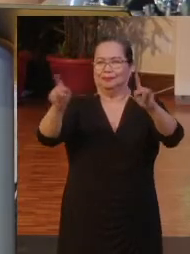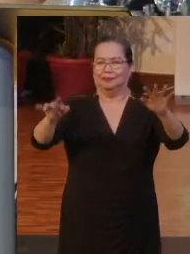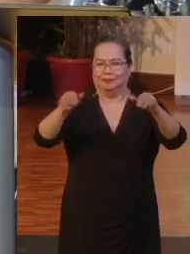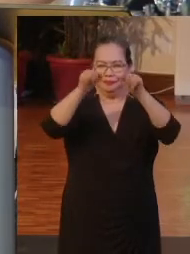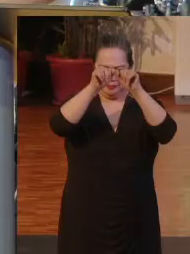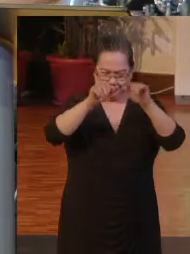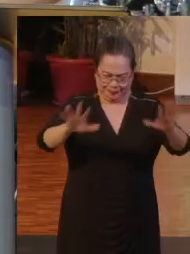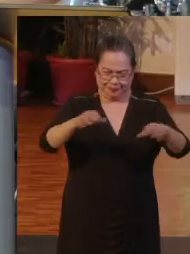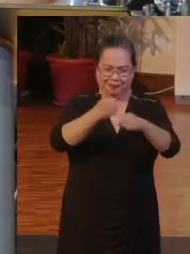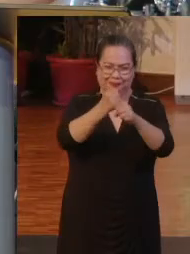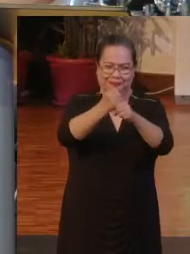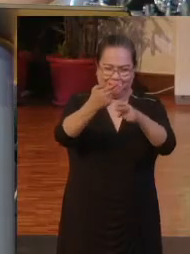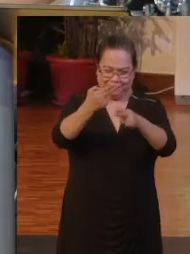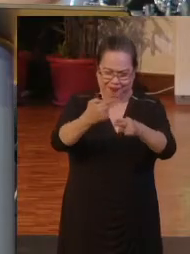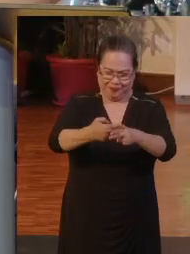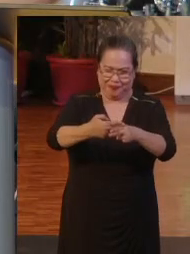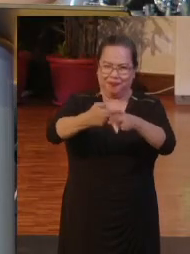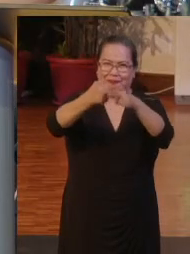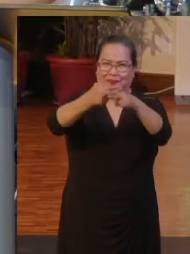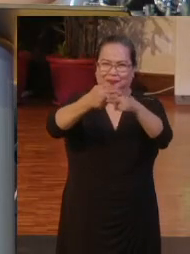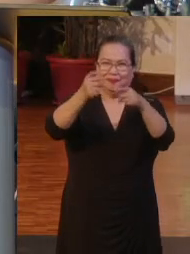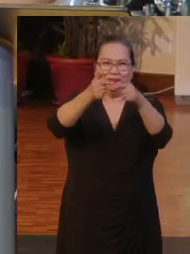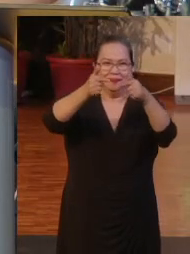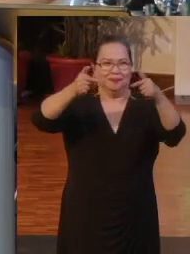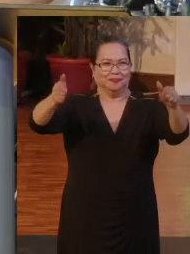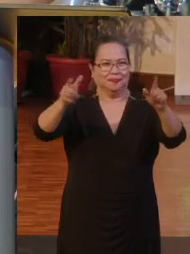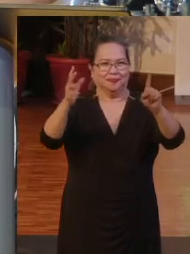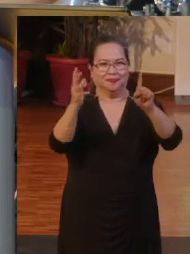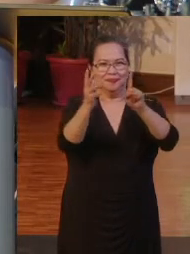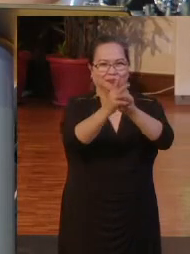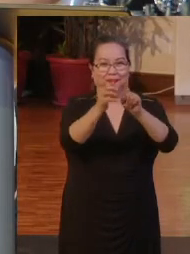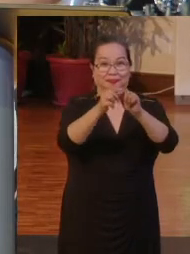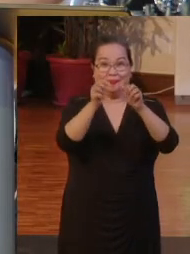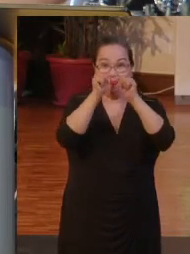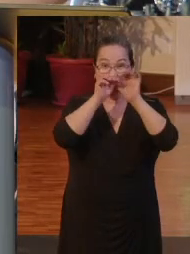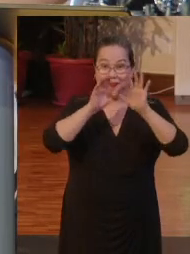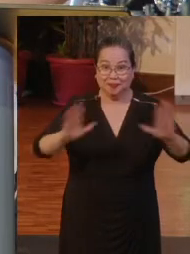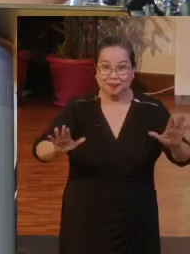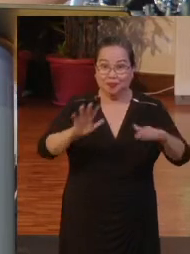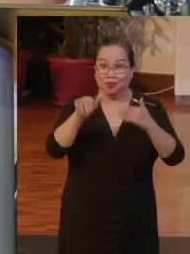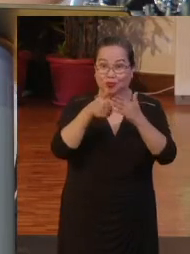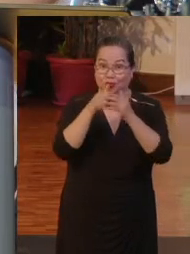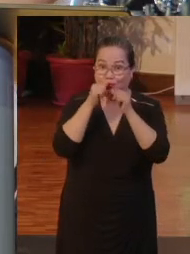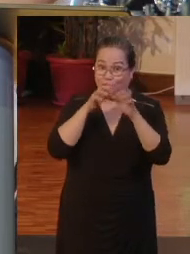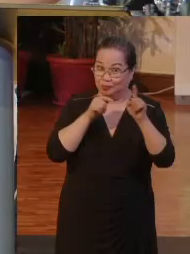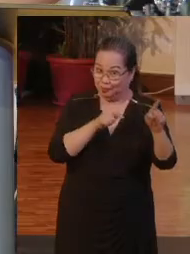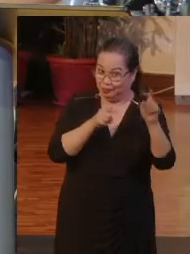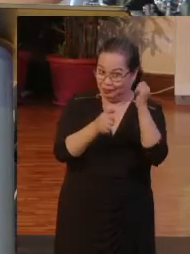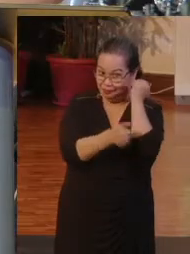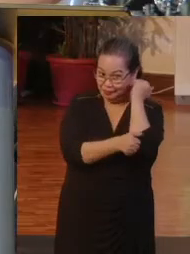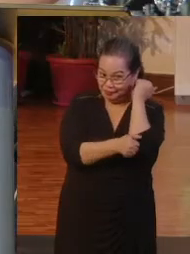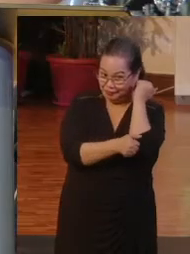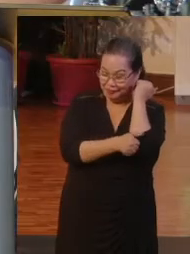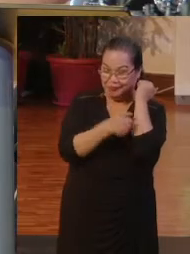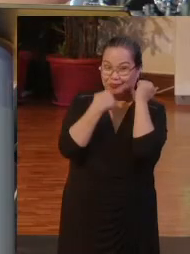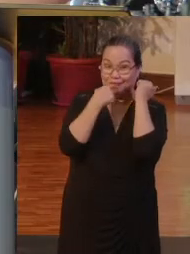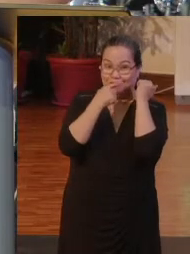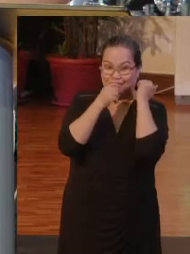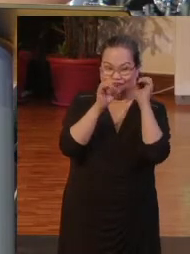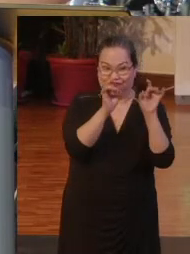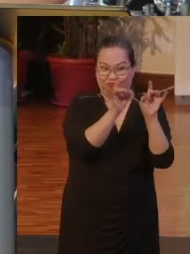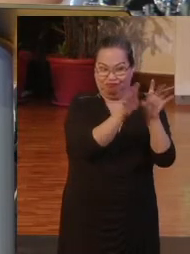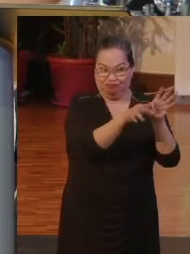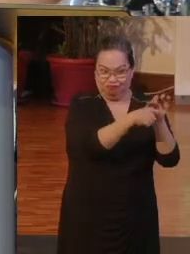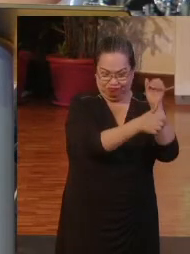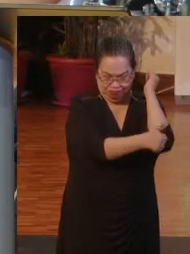you and make your name great, so that you will be a blessing. I will bless those who bless you, and him who dishonors you